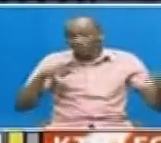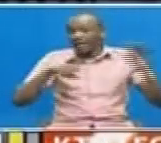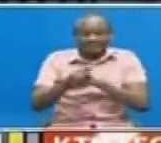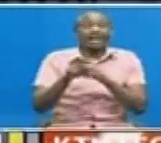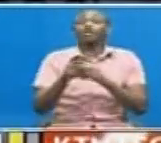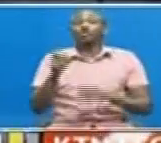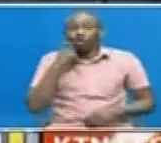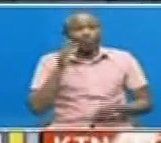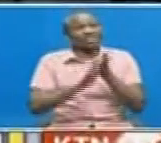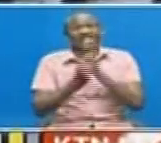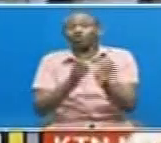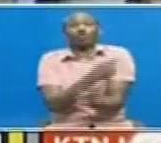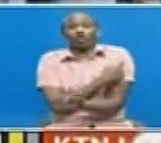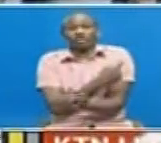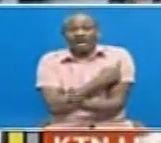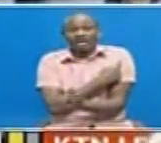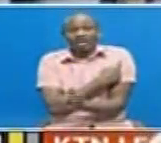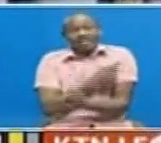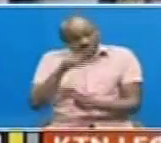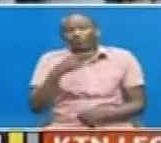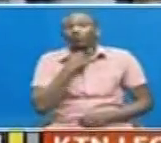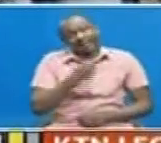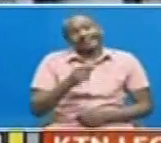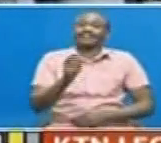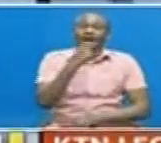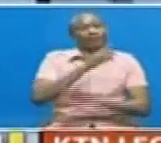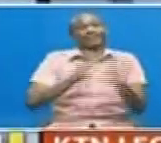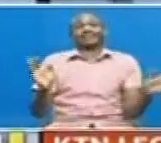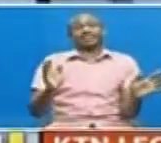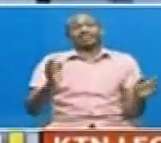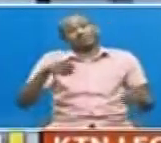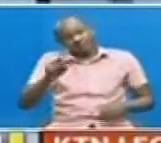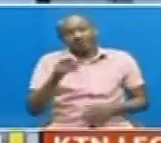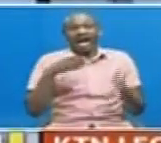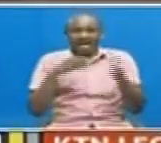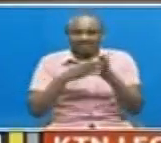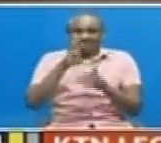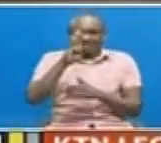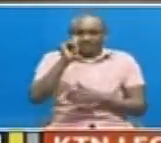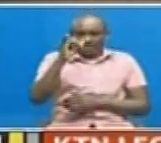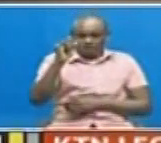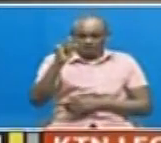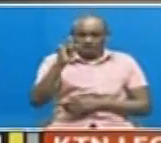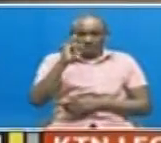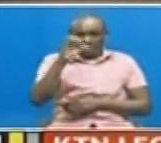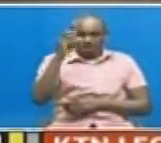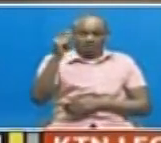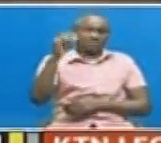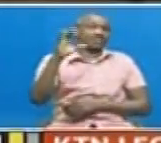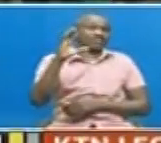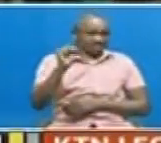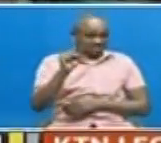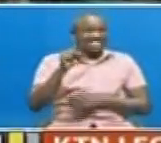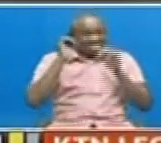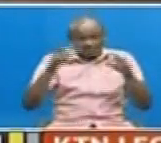dawa bila ruhusa ya daktari na kutaka kupewa dawa, hususan dawa aina ya antibiotics. Ikiwa haiwezi